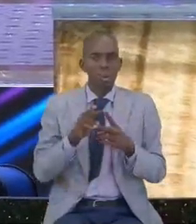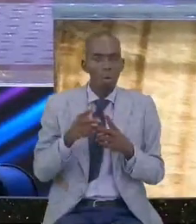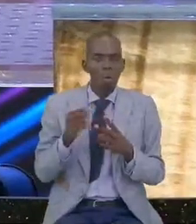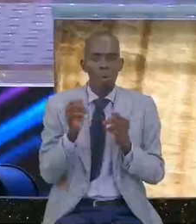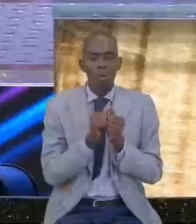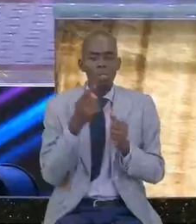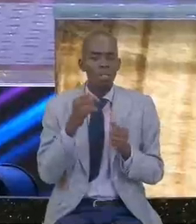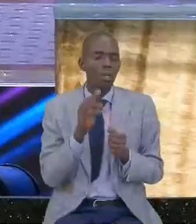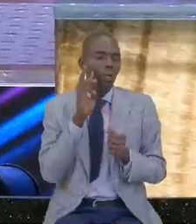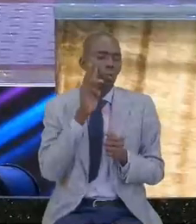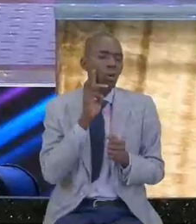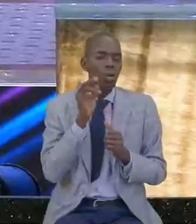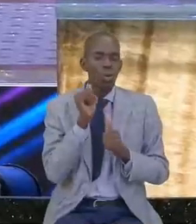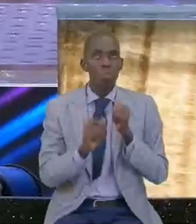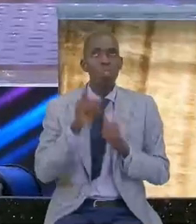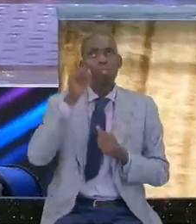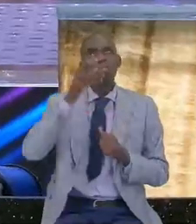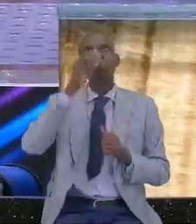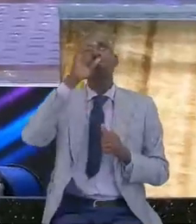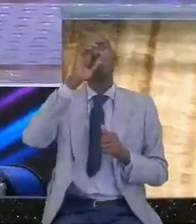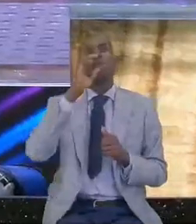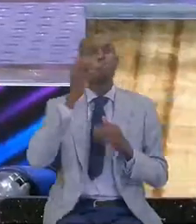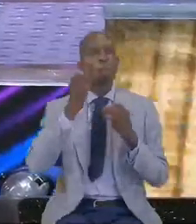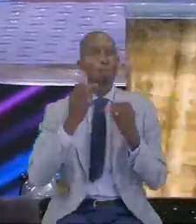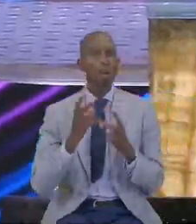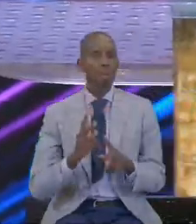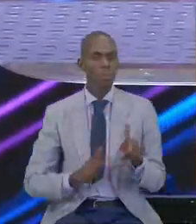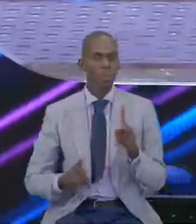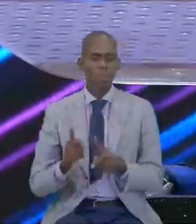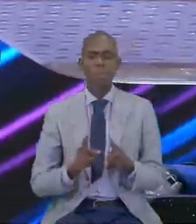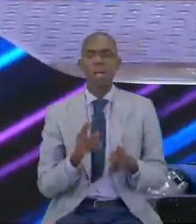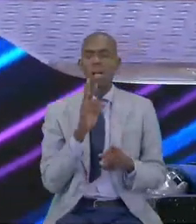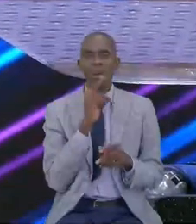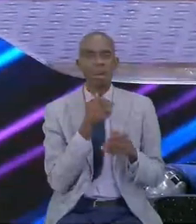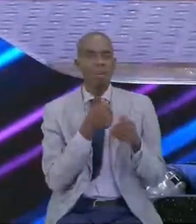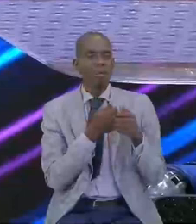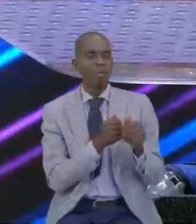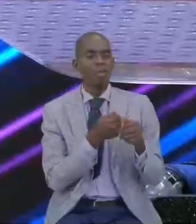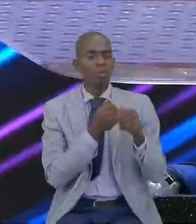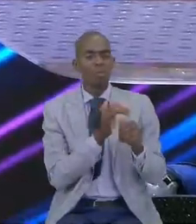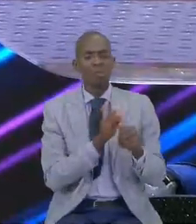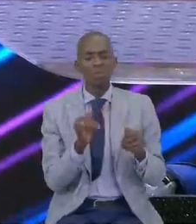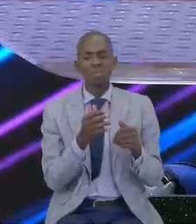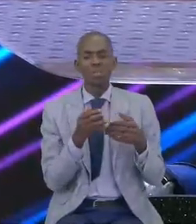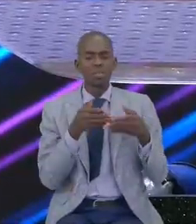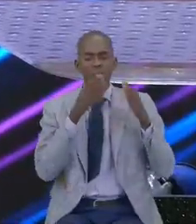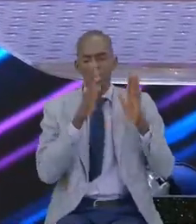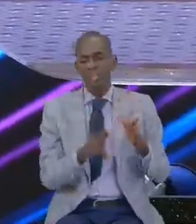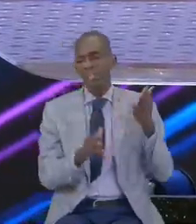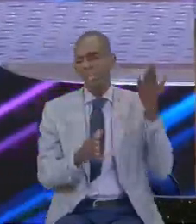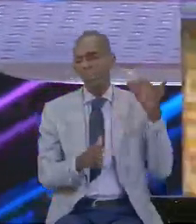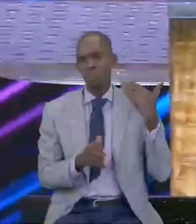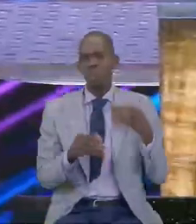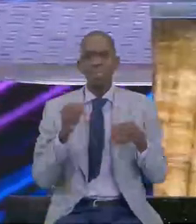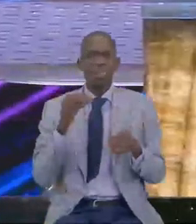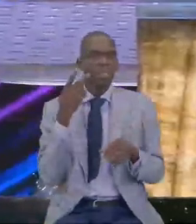buvait. Vous savez, plusieurs sur les héros. Héros dans le monde du sport, les héros